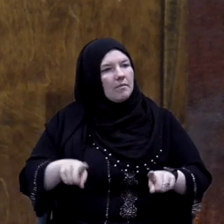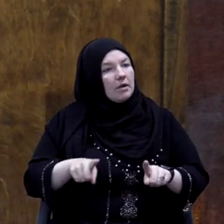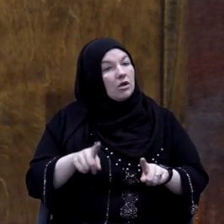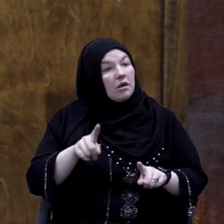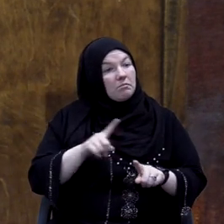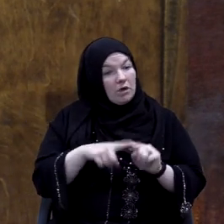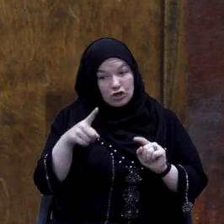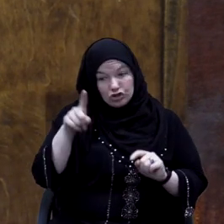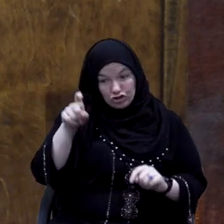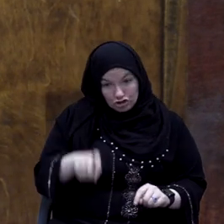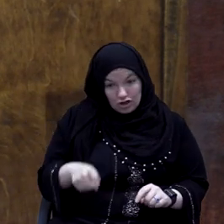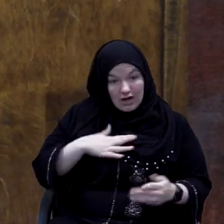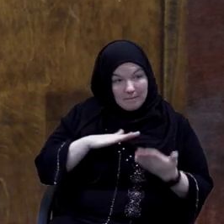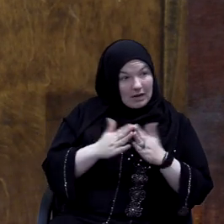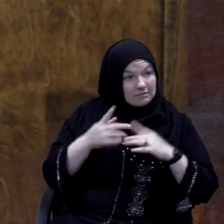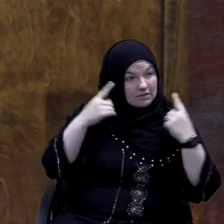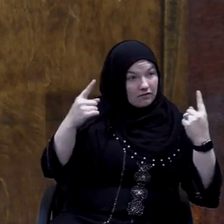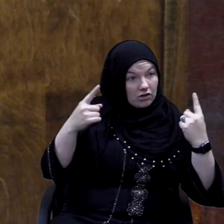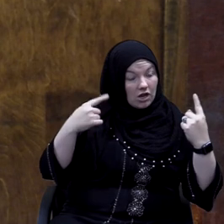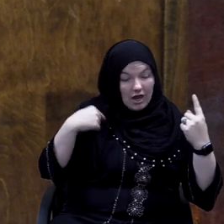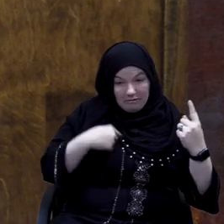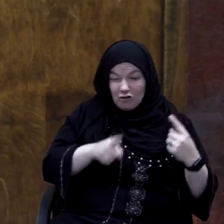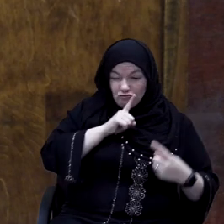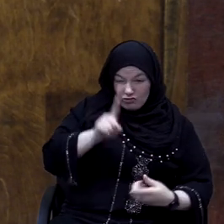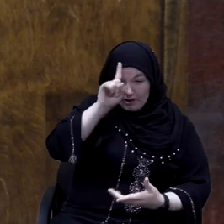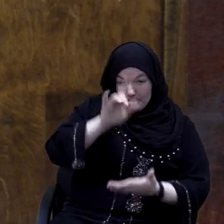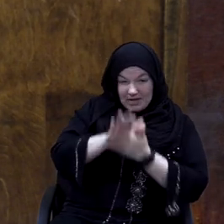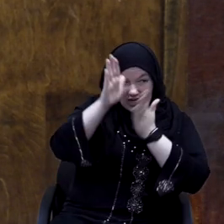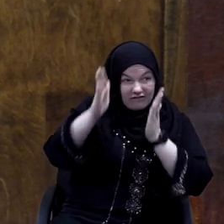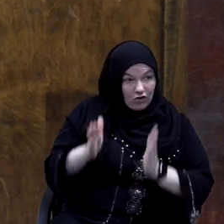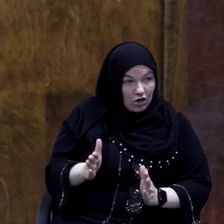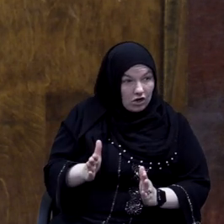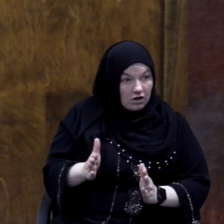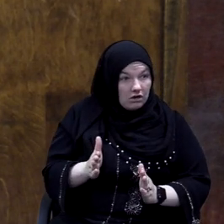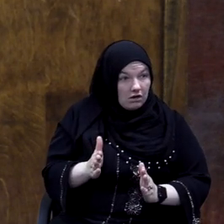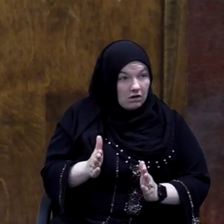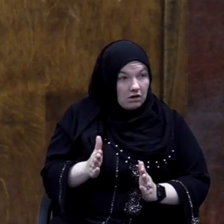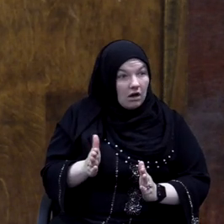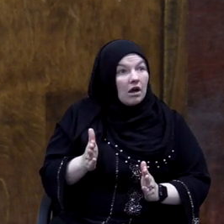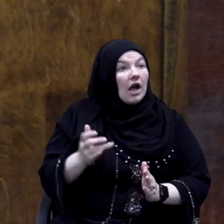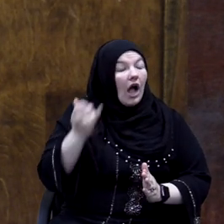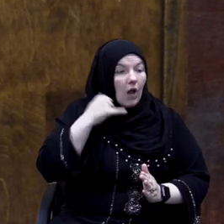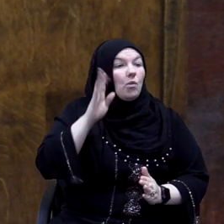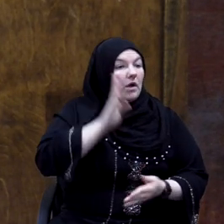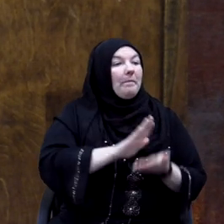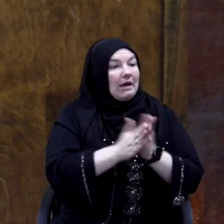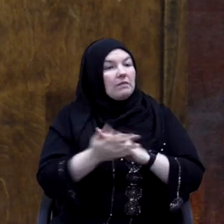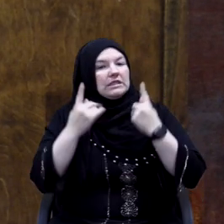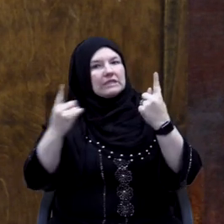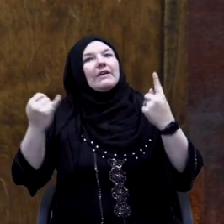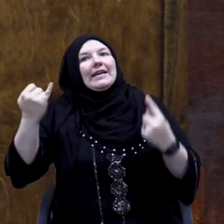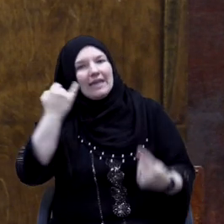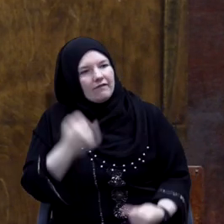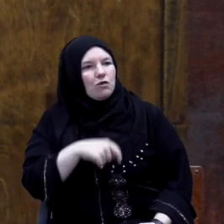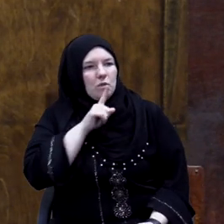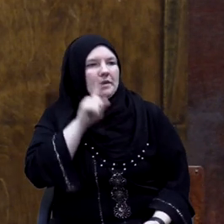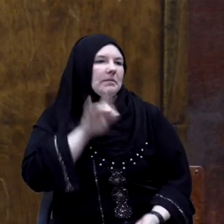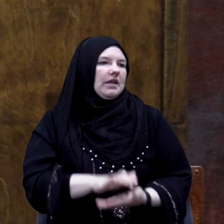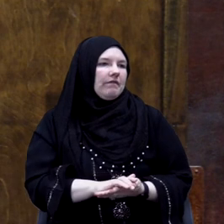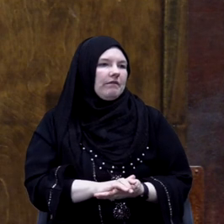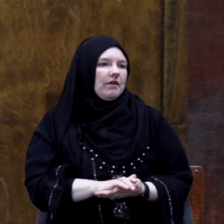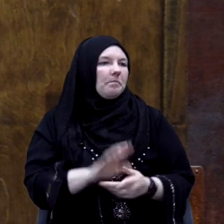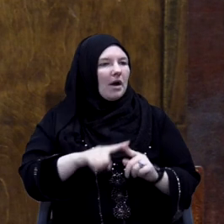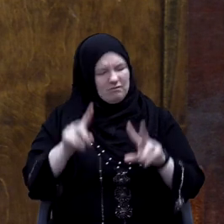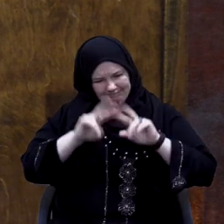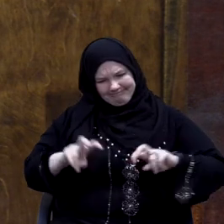we deserve it? Are we the believers that Allah promised victory alongside the messengers? إِنَّا لَنَنْصُرُ